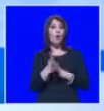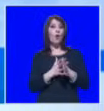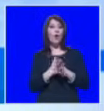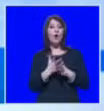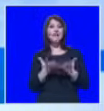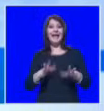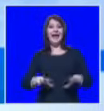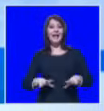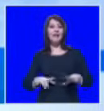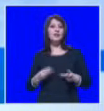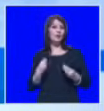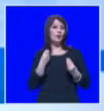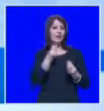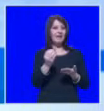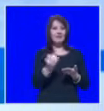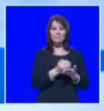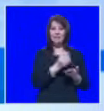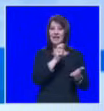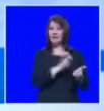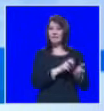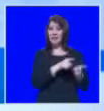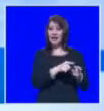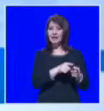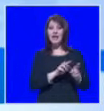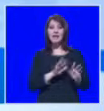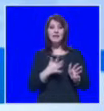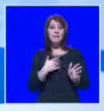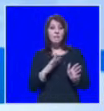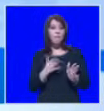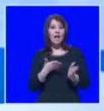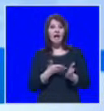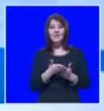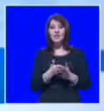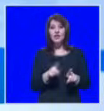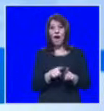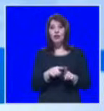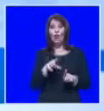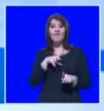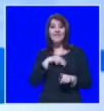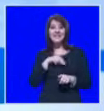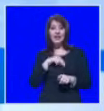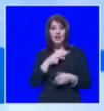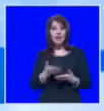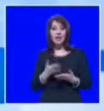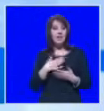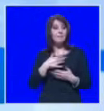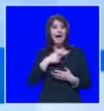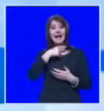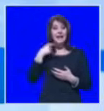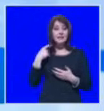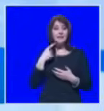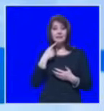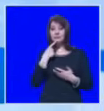и гражданите, които слагат спестяванията си в банките, да бъдат по някакъв начин възнаграждавани за това? Защото има риск те да